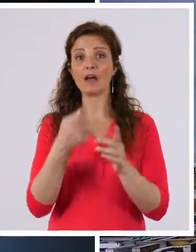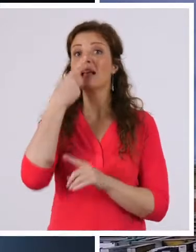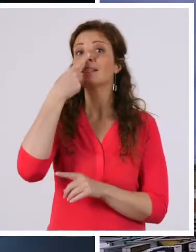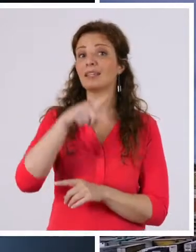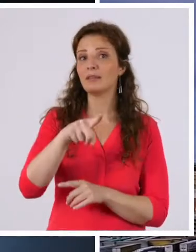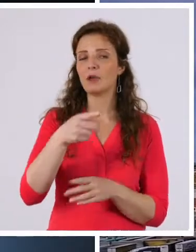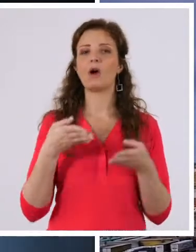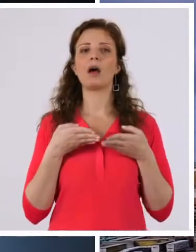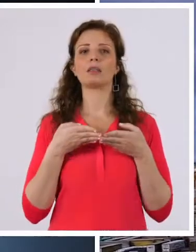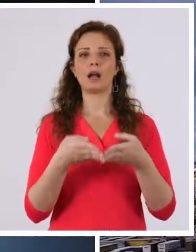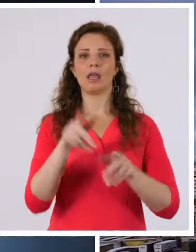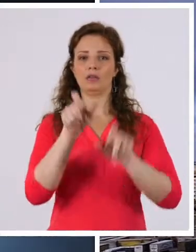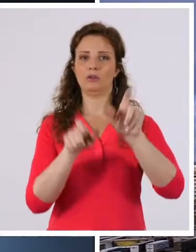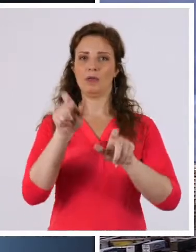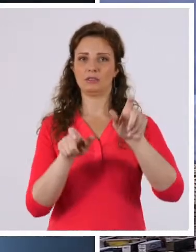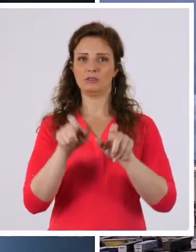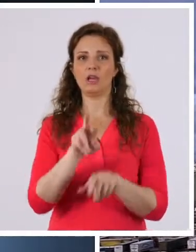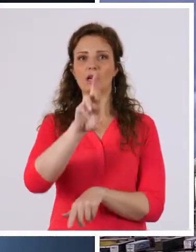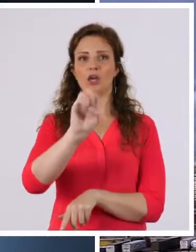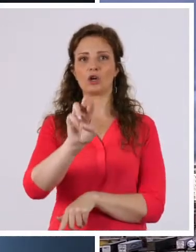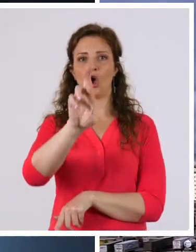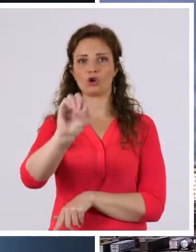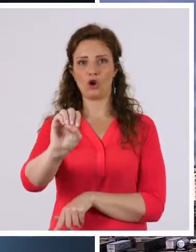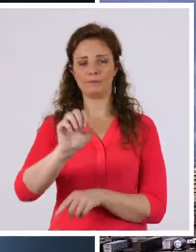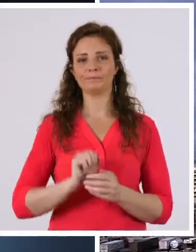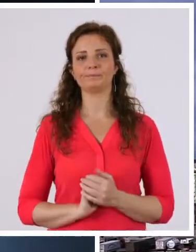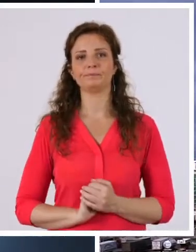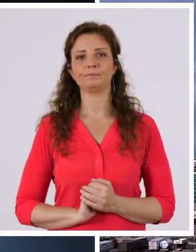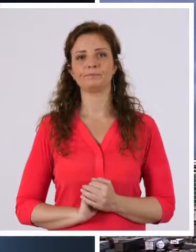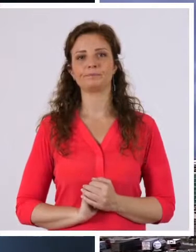Tipologia della nave. Traghetto passeggeri Ro-Ro.